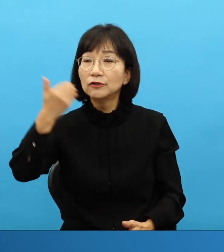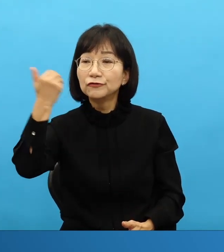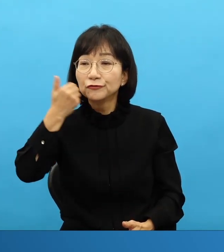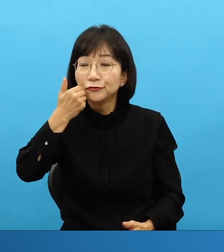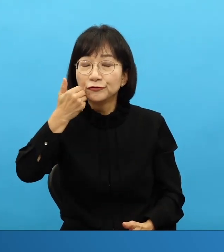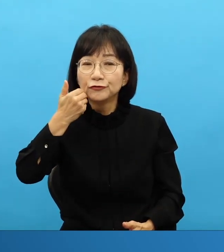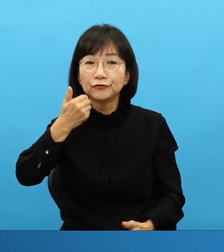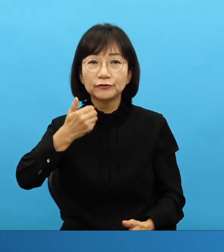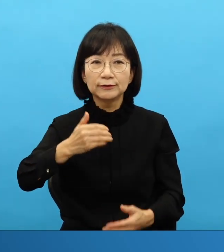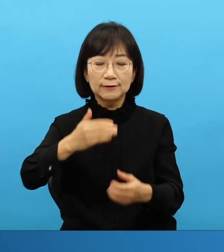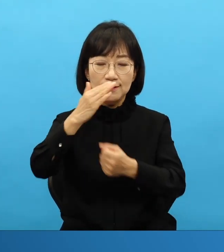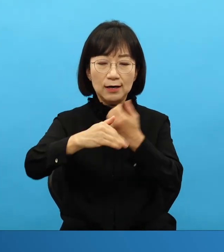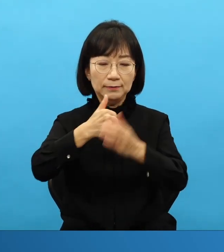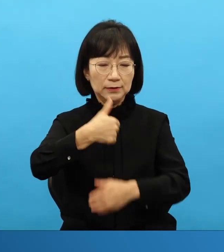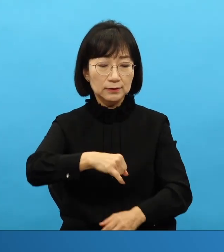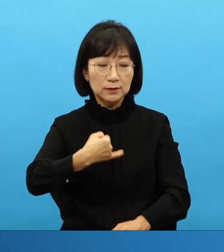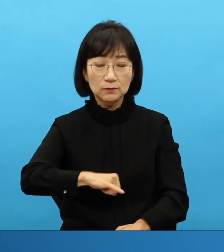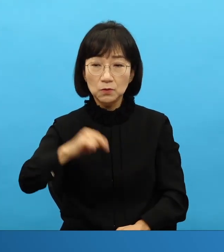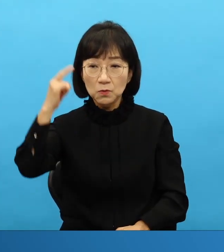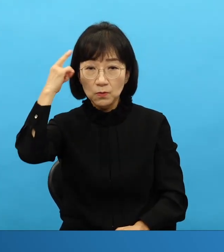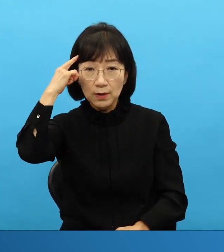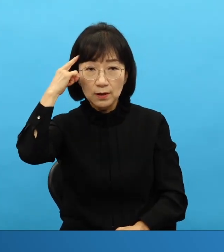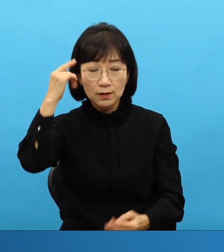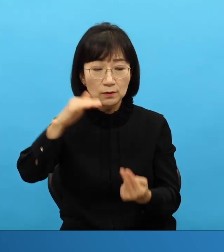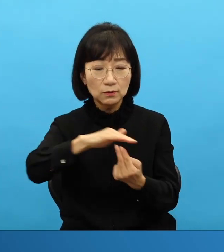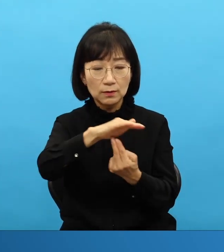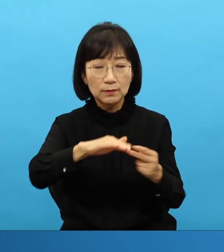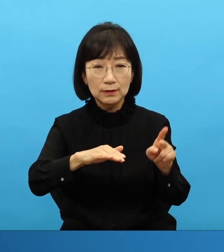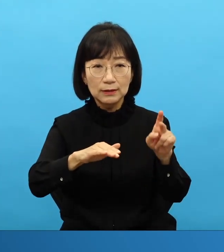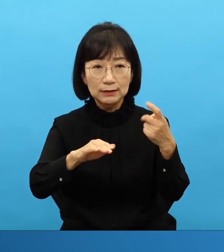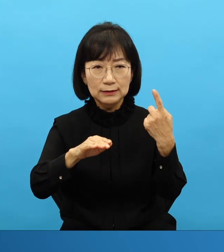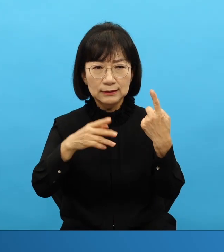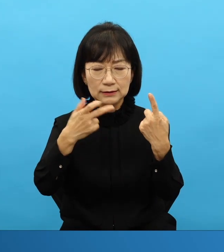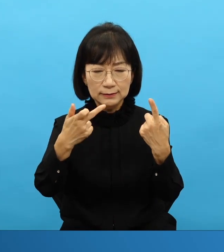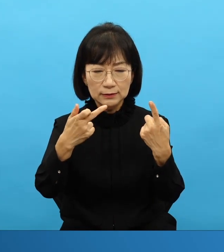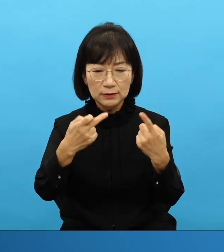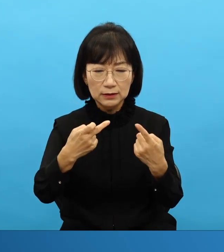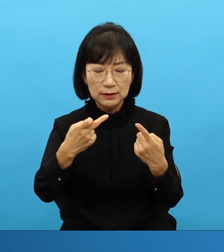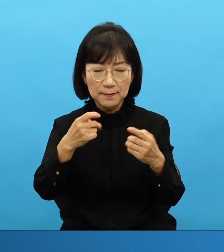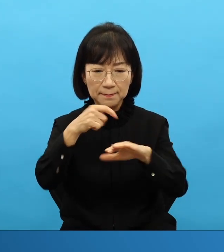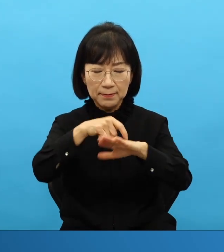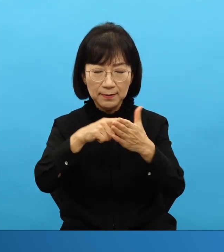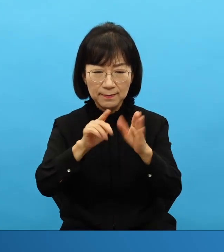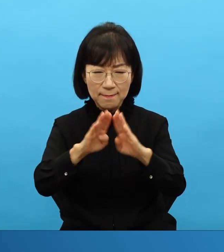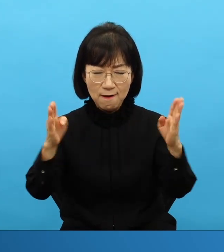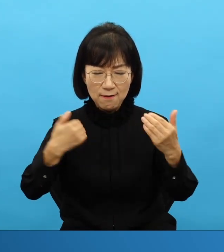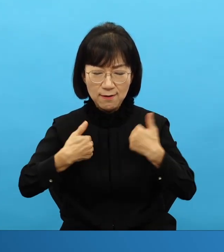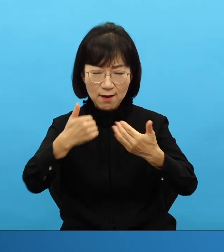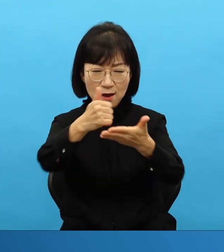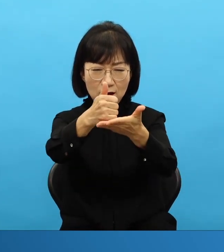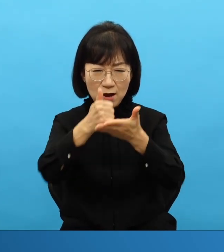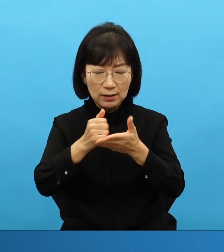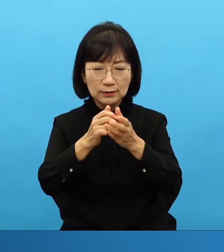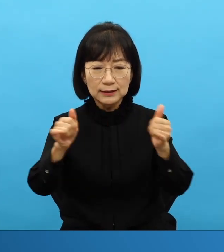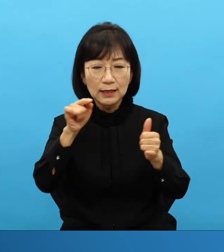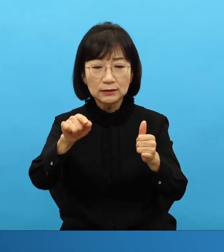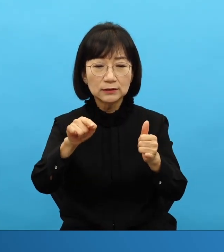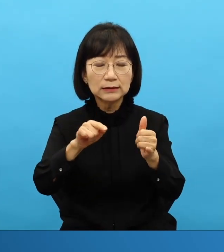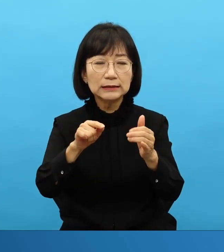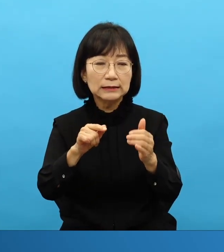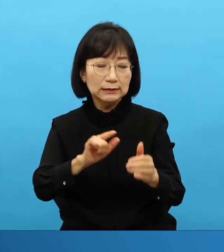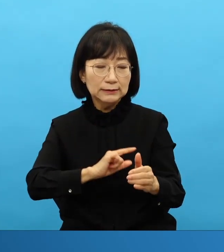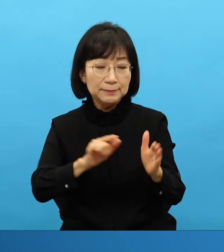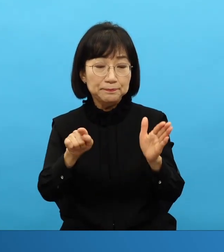곧 그 이름 믿는 자를 하나님의 자녀가 되는 권세를 주셨으니 凡接待他的，就信他名的人，神就赐他们权柄，做神的儿